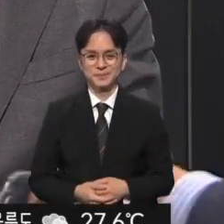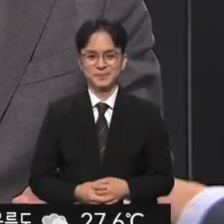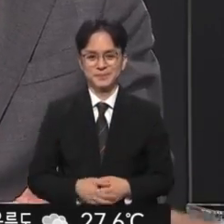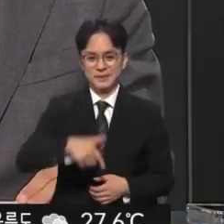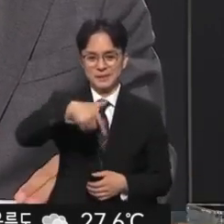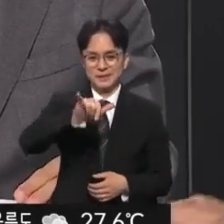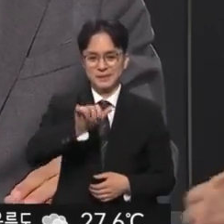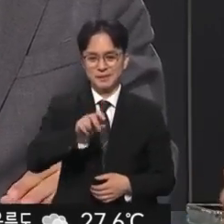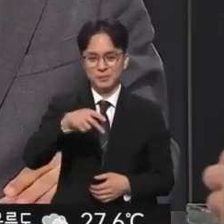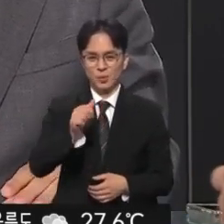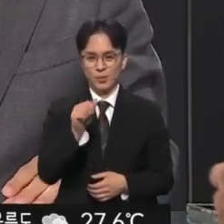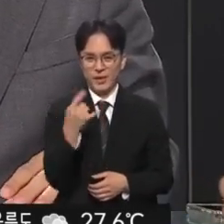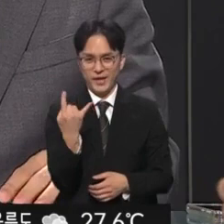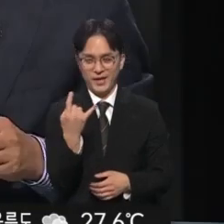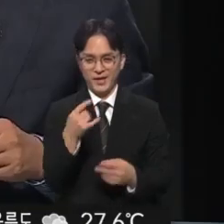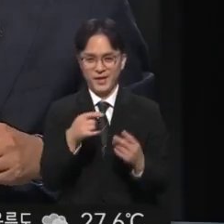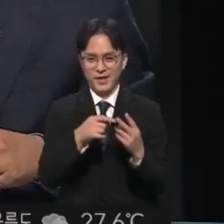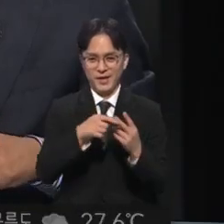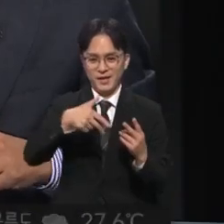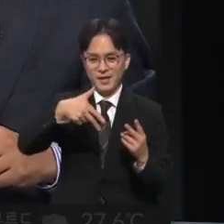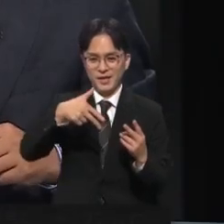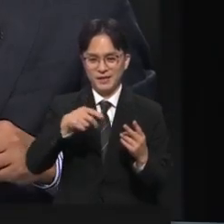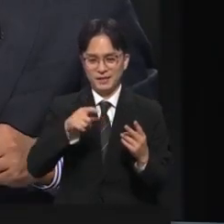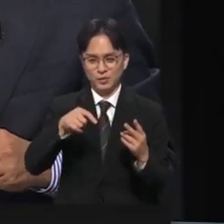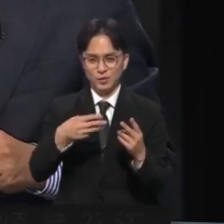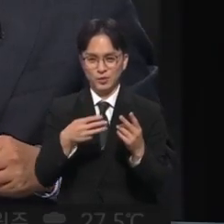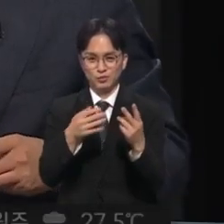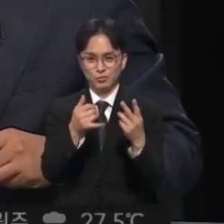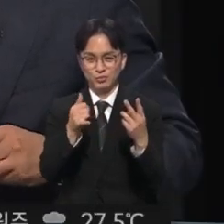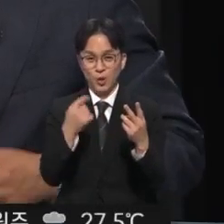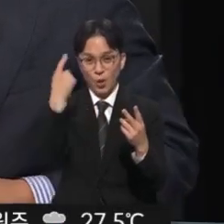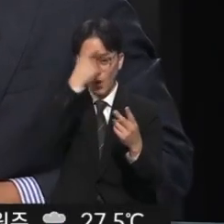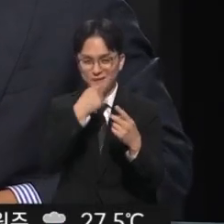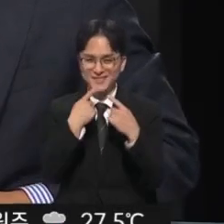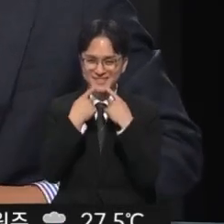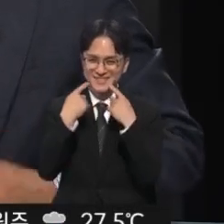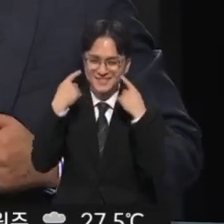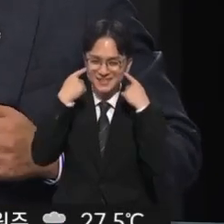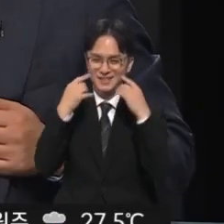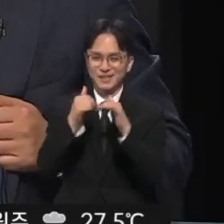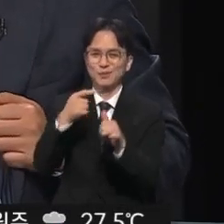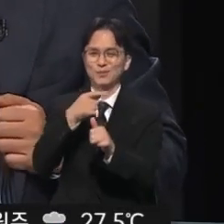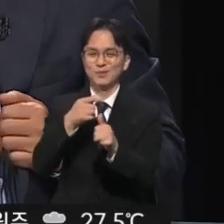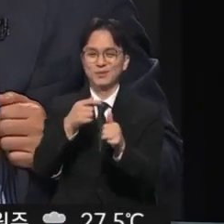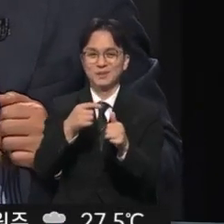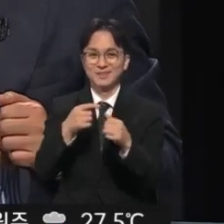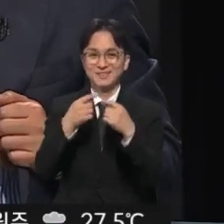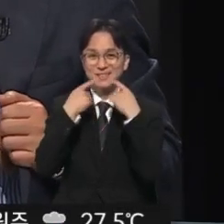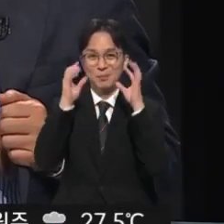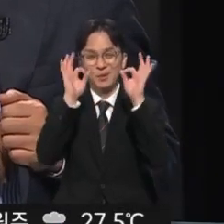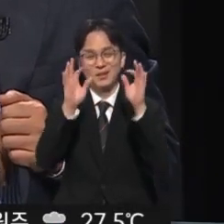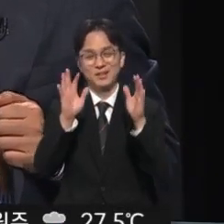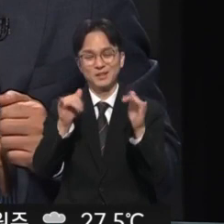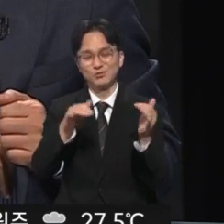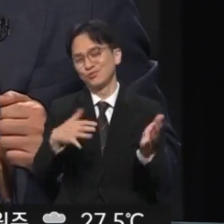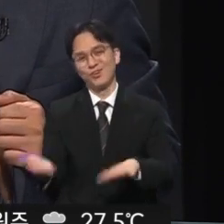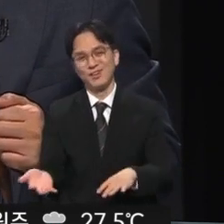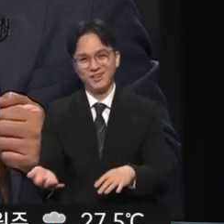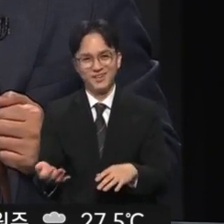김성애 장설천 소장님 두 미소가 미워할 수 없는 살인 미소입니다라고 주셨고요. 박원석 의원님은 늘 이런 게 너무 많이